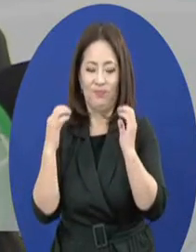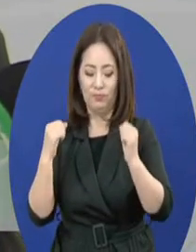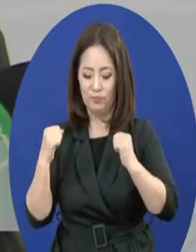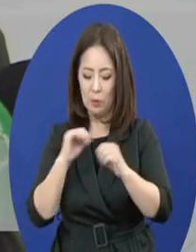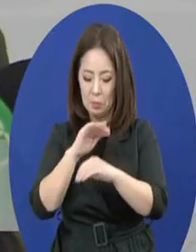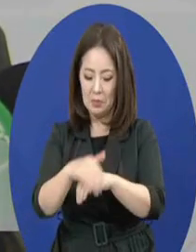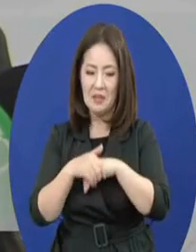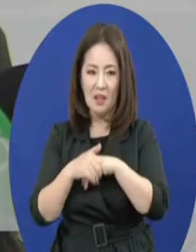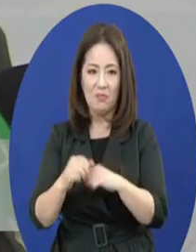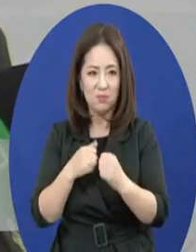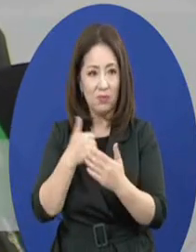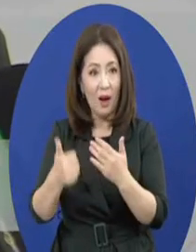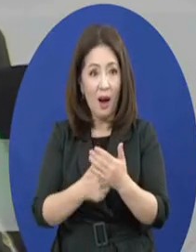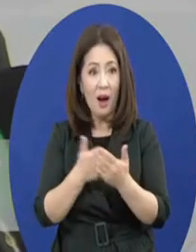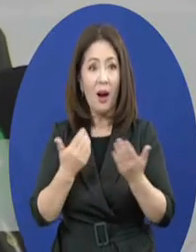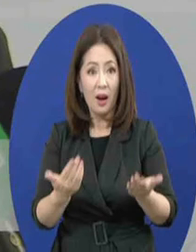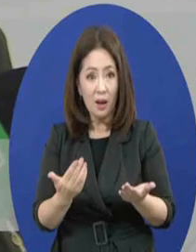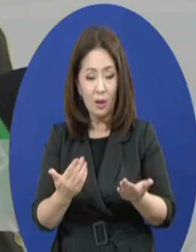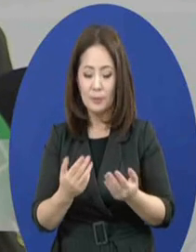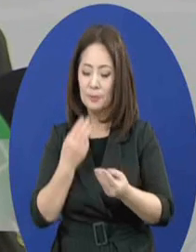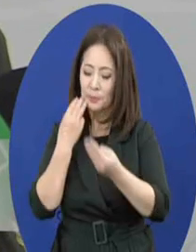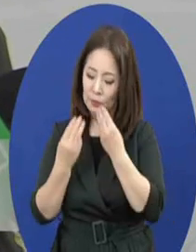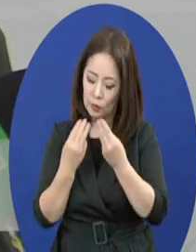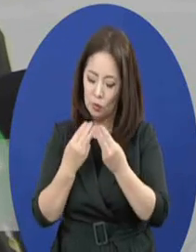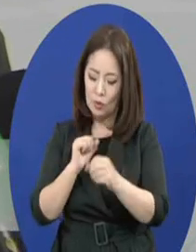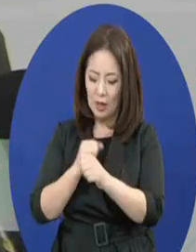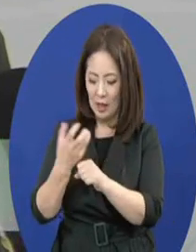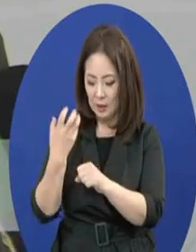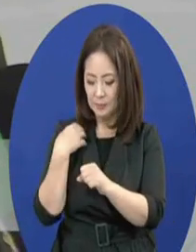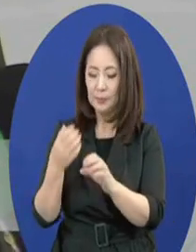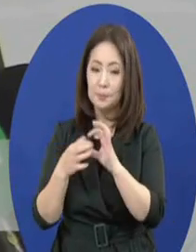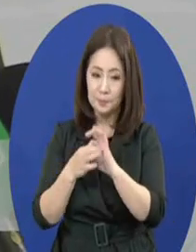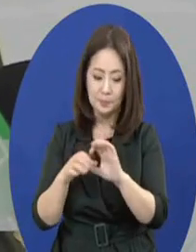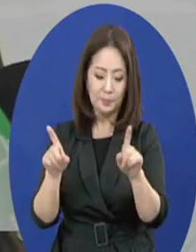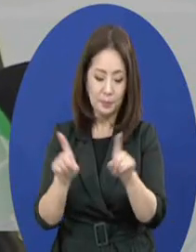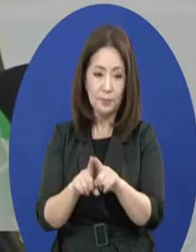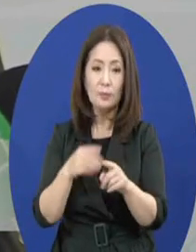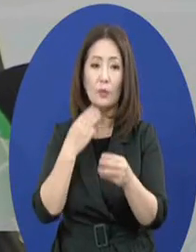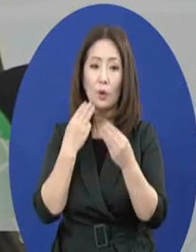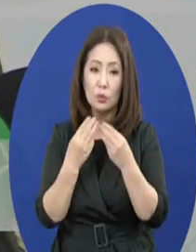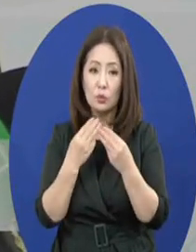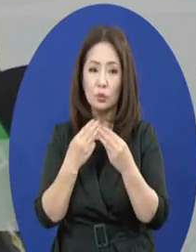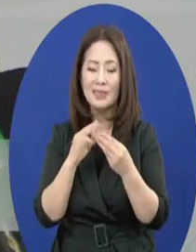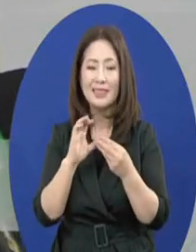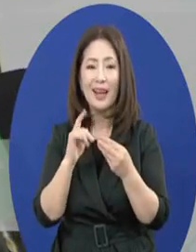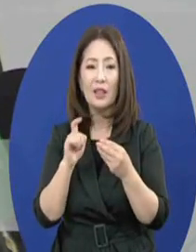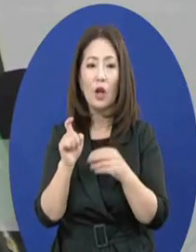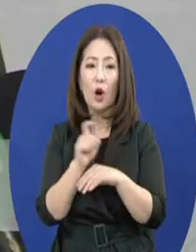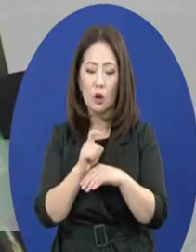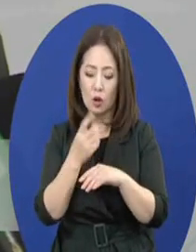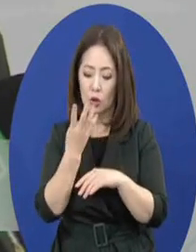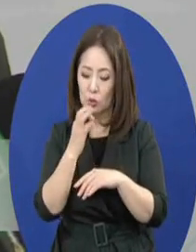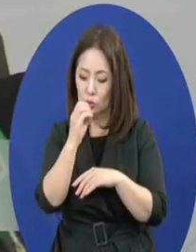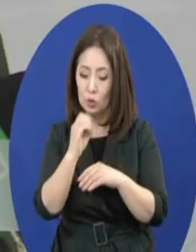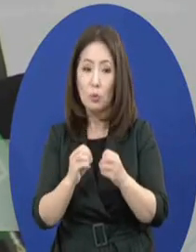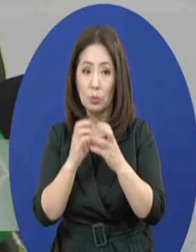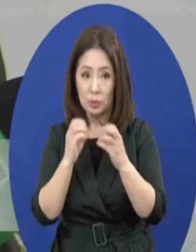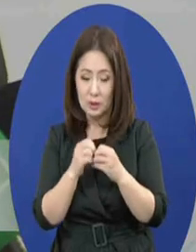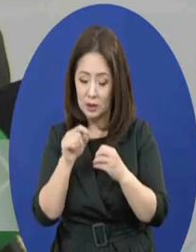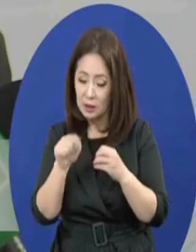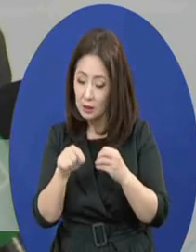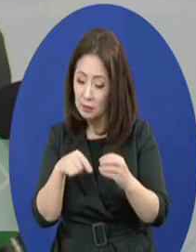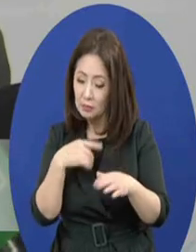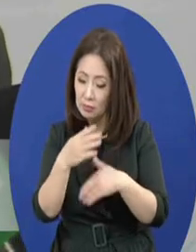даасан байдлаа хангах асуудал ч ялгаагүй. Шүүхийн шүүхчийн хариуцлагатай холбоотой асуудал шүүхийн сахилгын орооны 40% өрдөж байна. Тэгэхээр